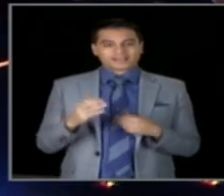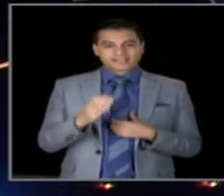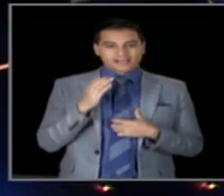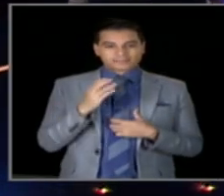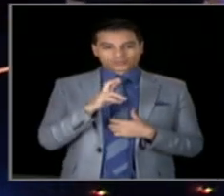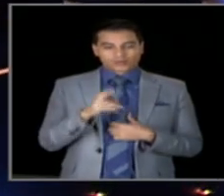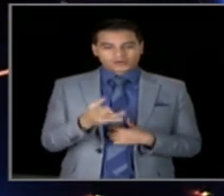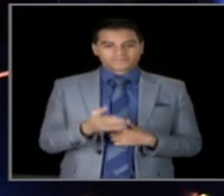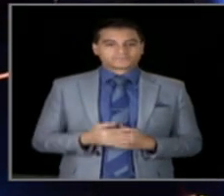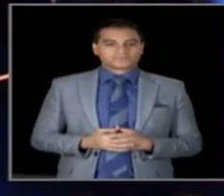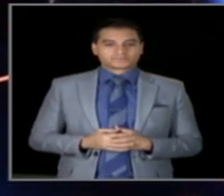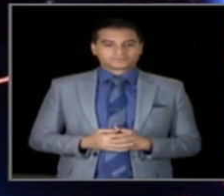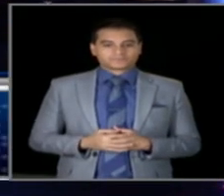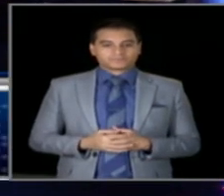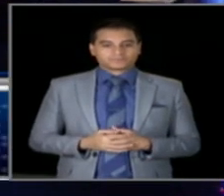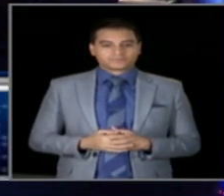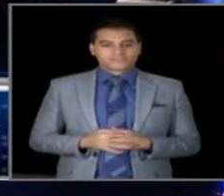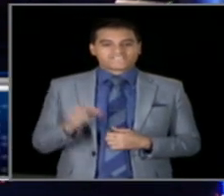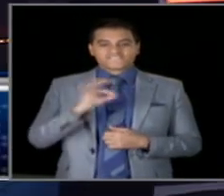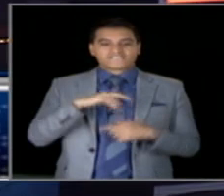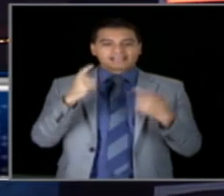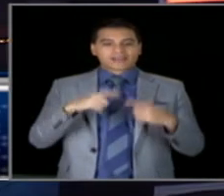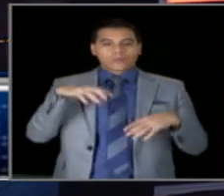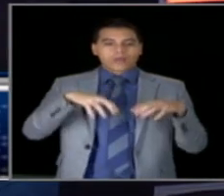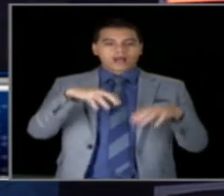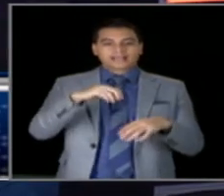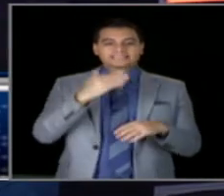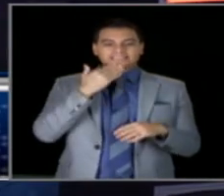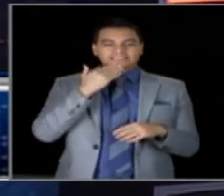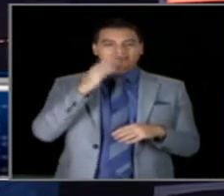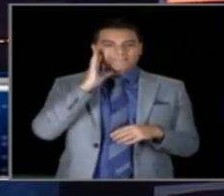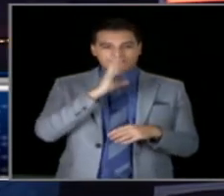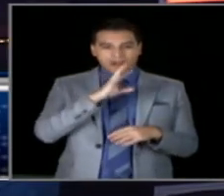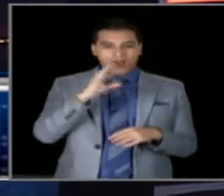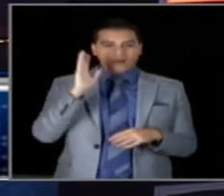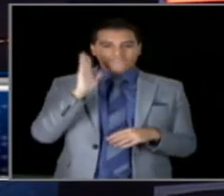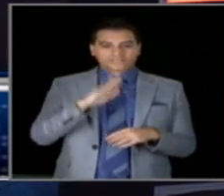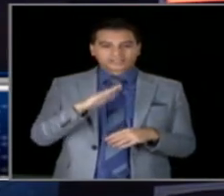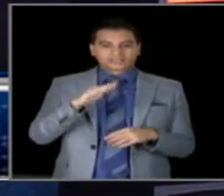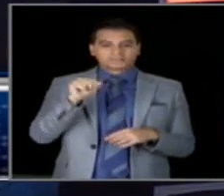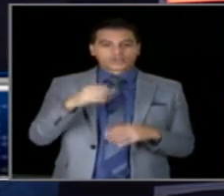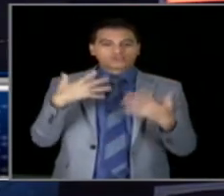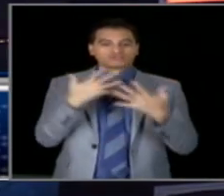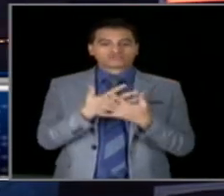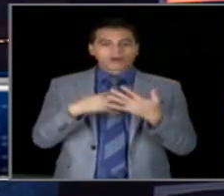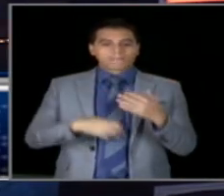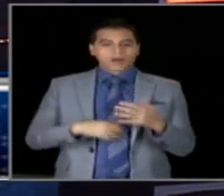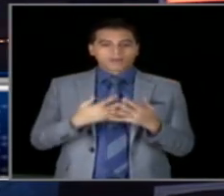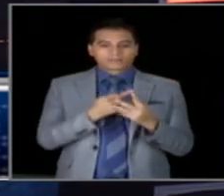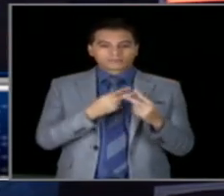في اي دوله اسيويه يقع المقر الرئيسي